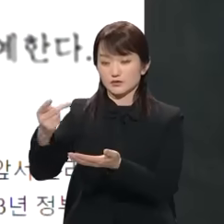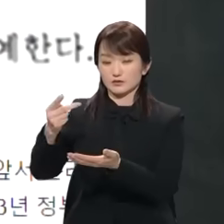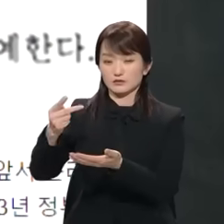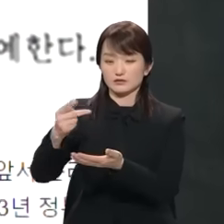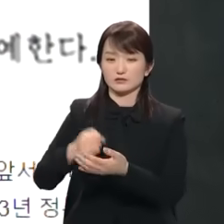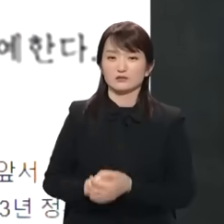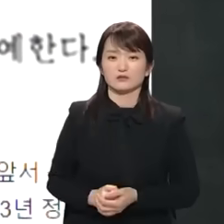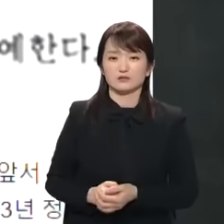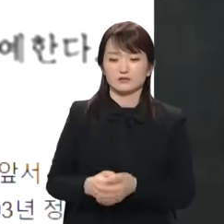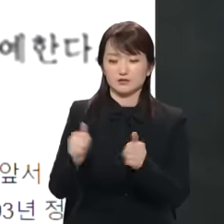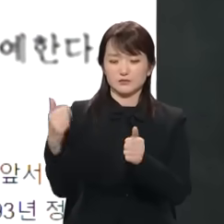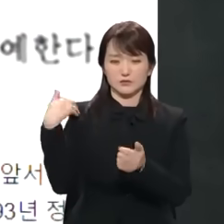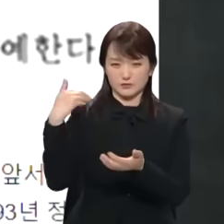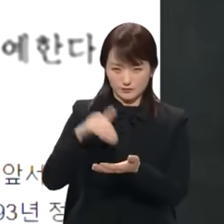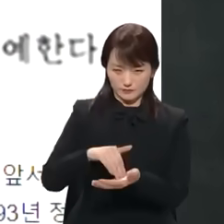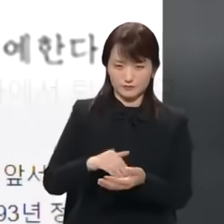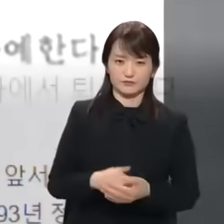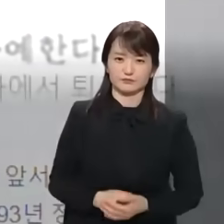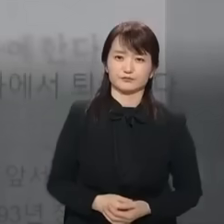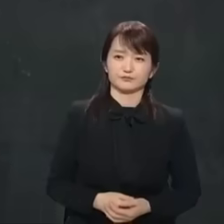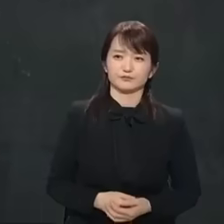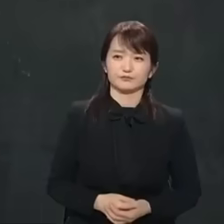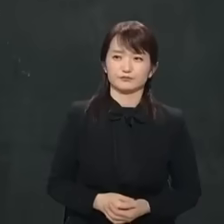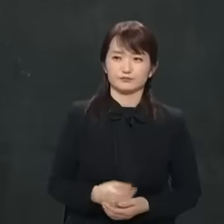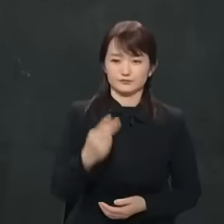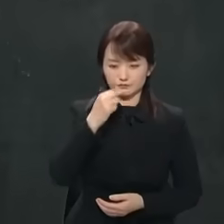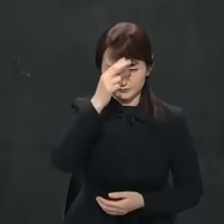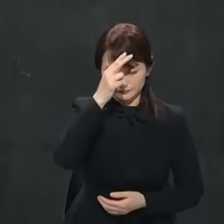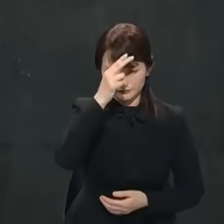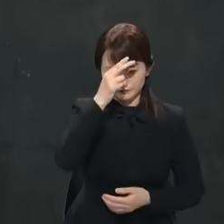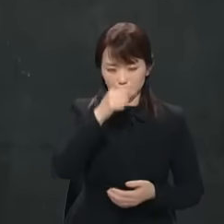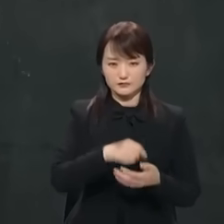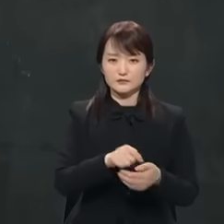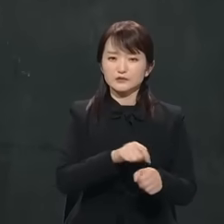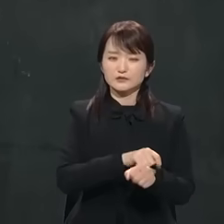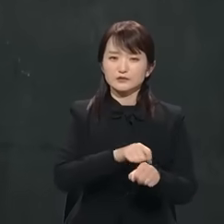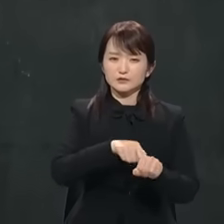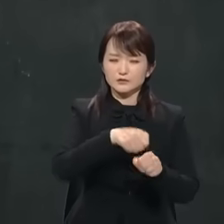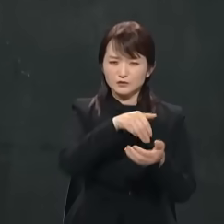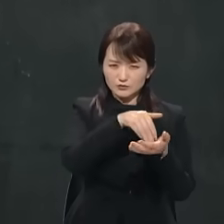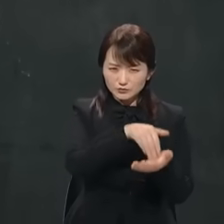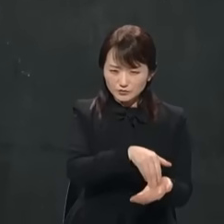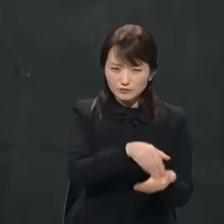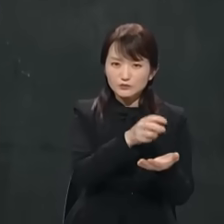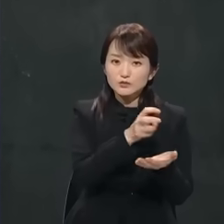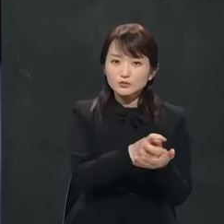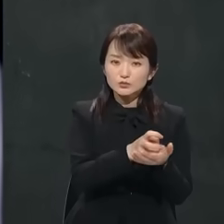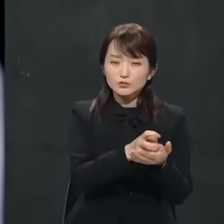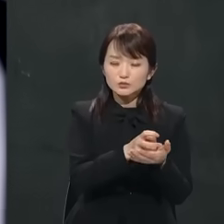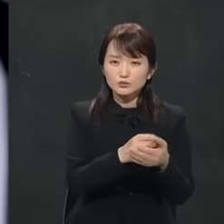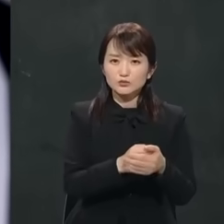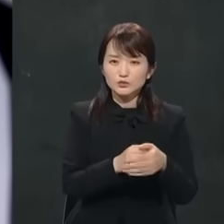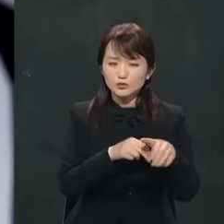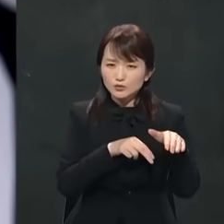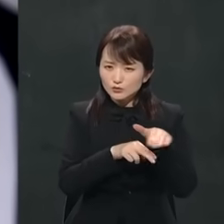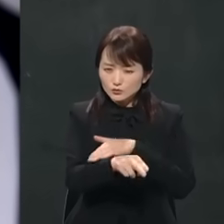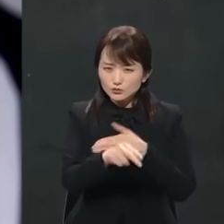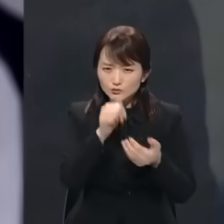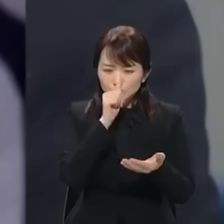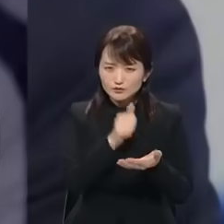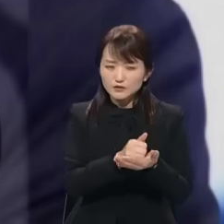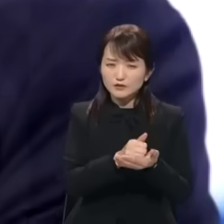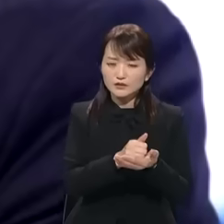파괴 환송을 했습니다 여기에 따라서이 검찰이 기존에는 특가법상 도주 차량 혐의 적용했는데요 이게 아니라이